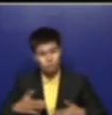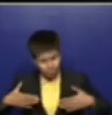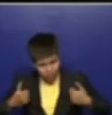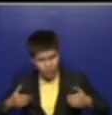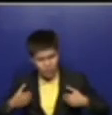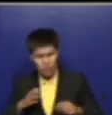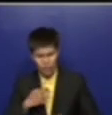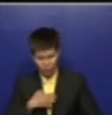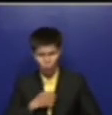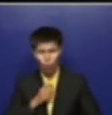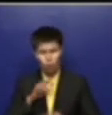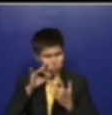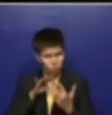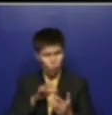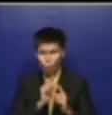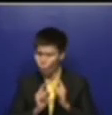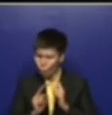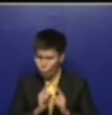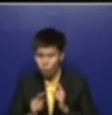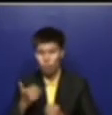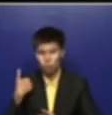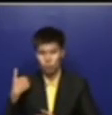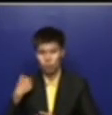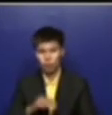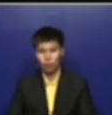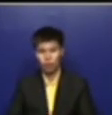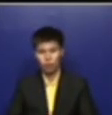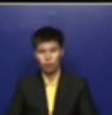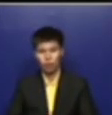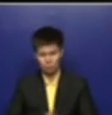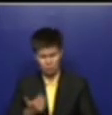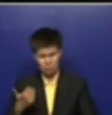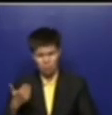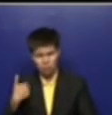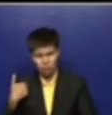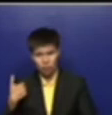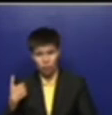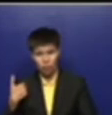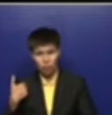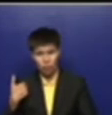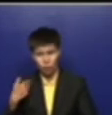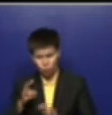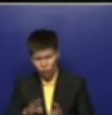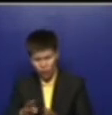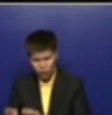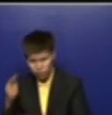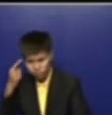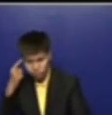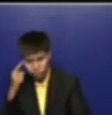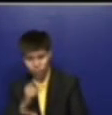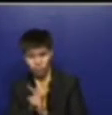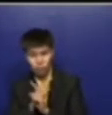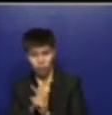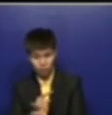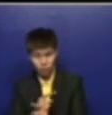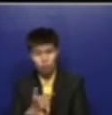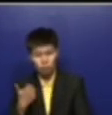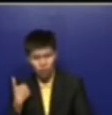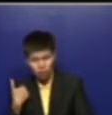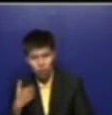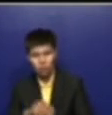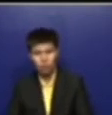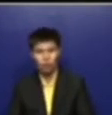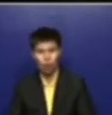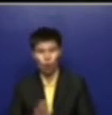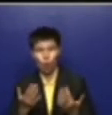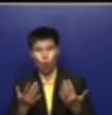งมีแนวทางนี้หรือไม่ถ้าไม่มีท่านประธานครับเขาบอกอีก14